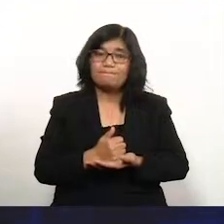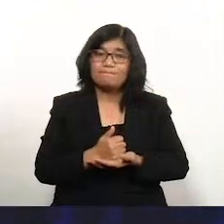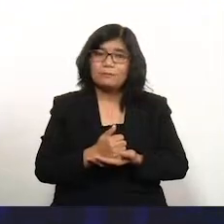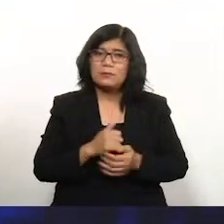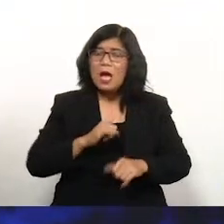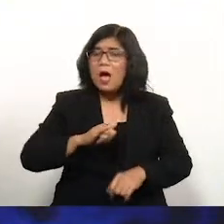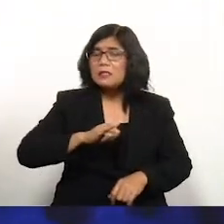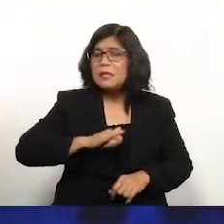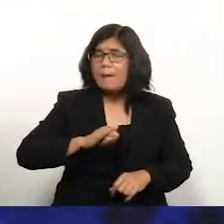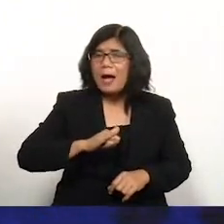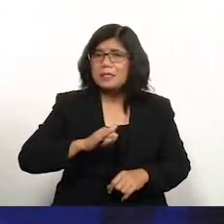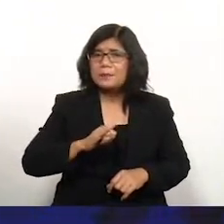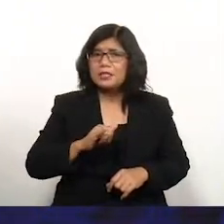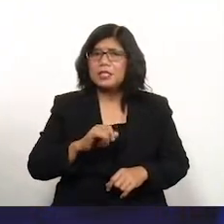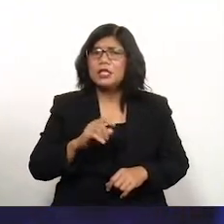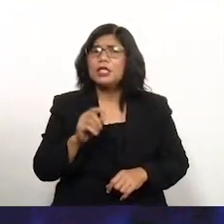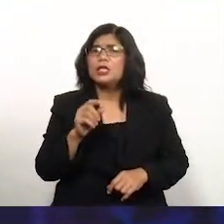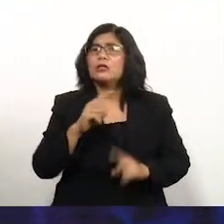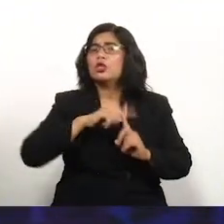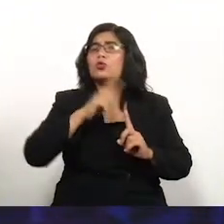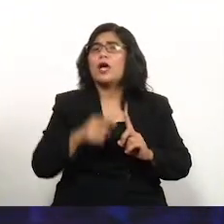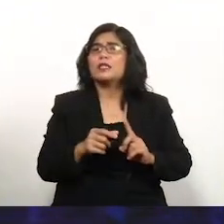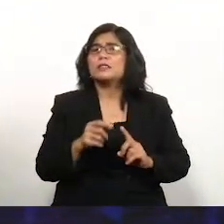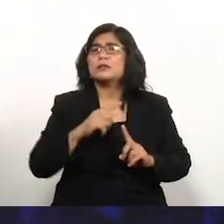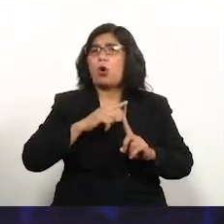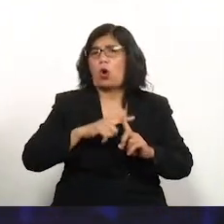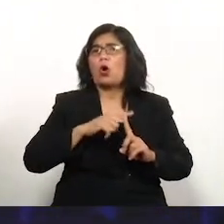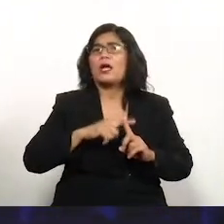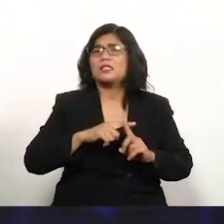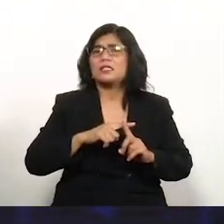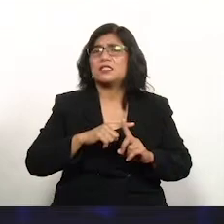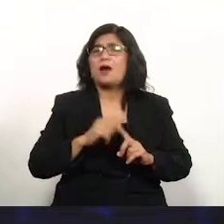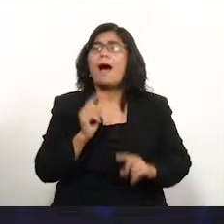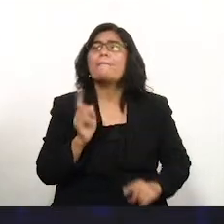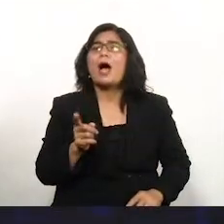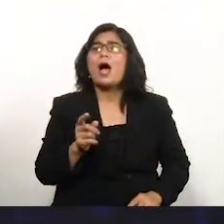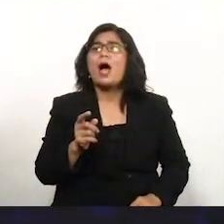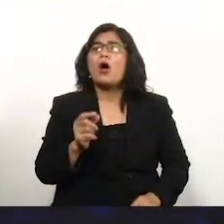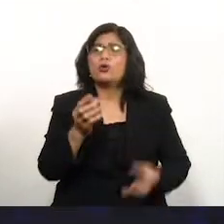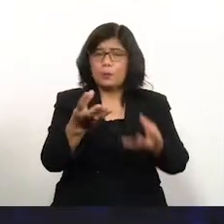Hai sama seperti tugas setiap orang Kristen Ya udah memperoleh ilmu